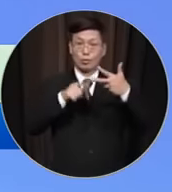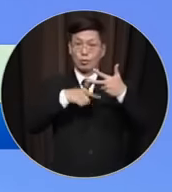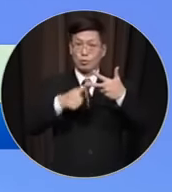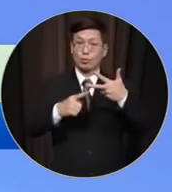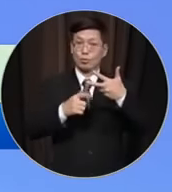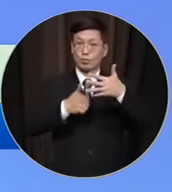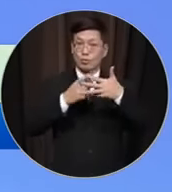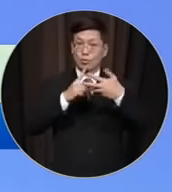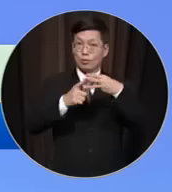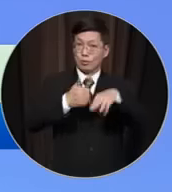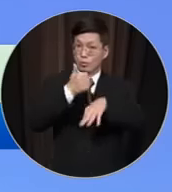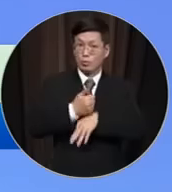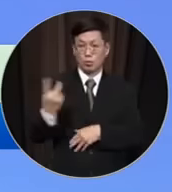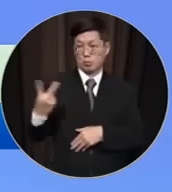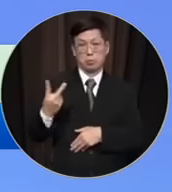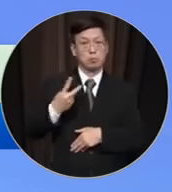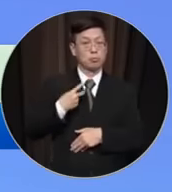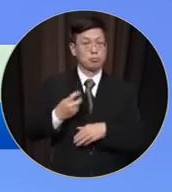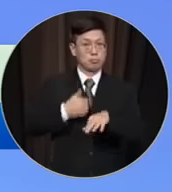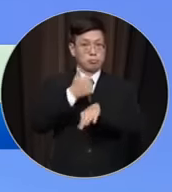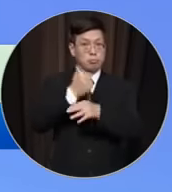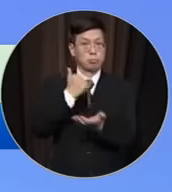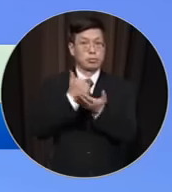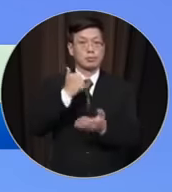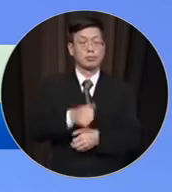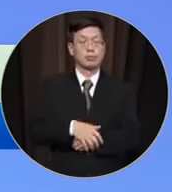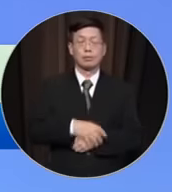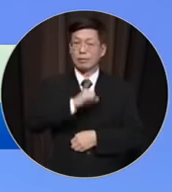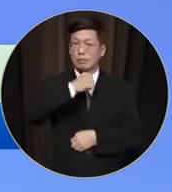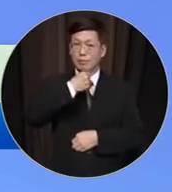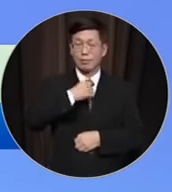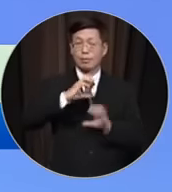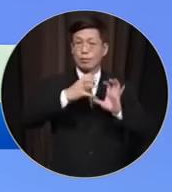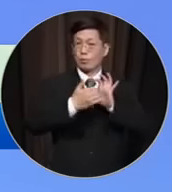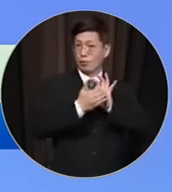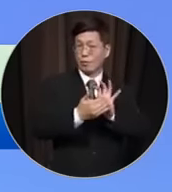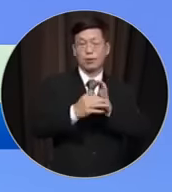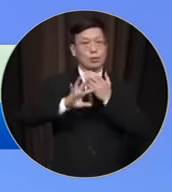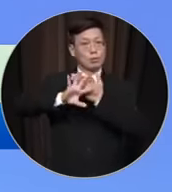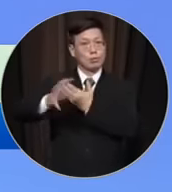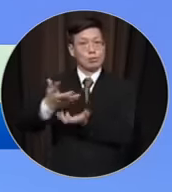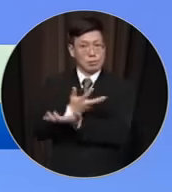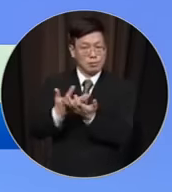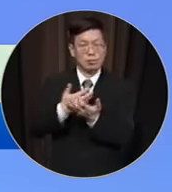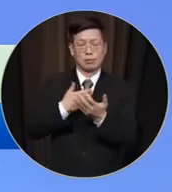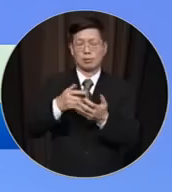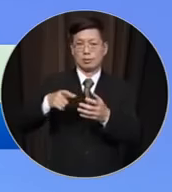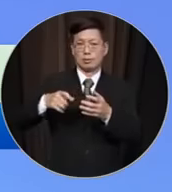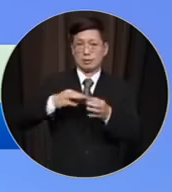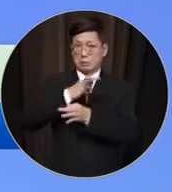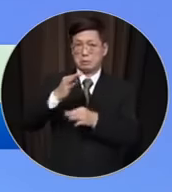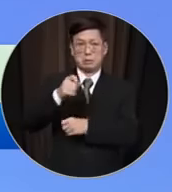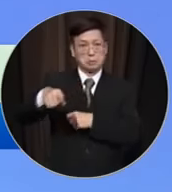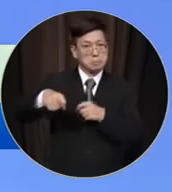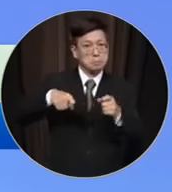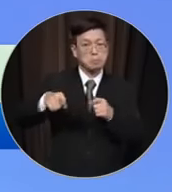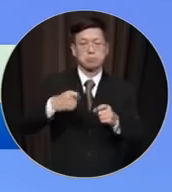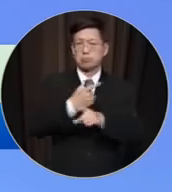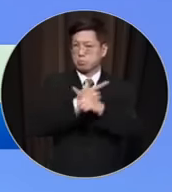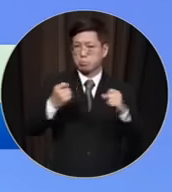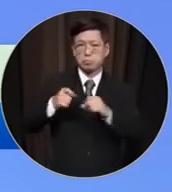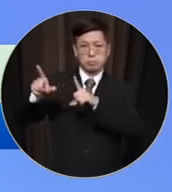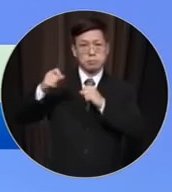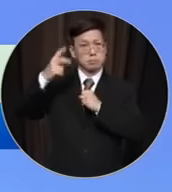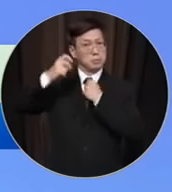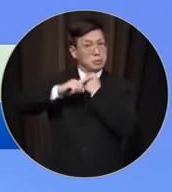我搭档总统副总统当选，台湾的国防外交政策经济等重大问题，我们会根据